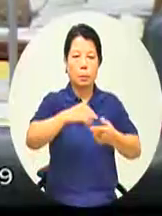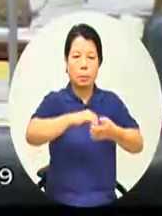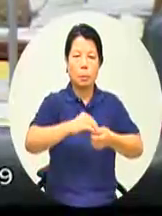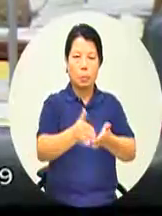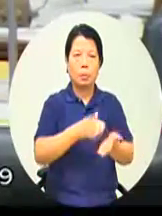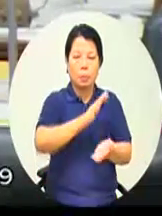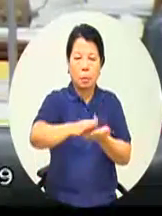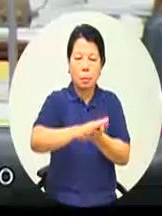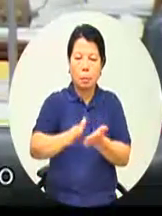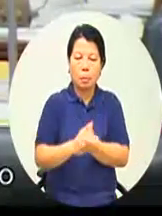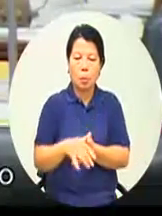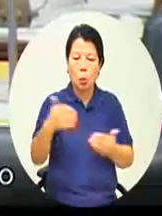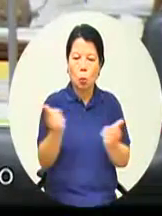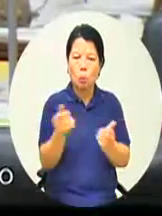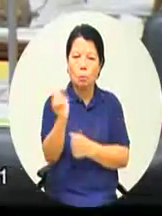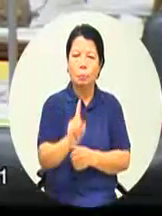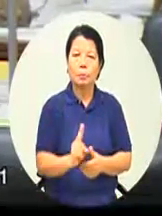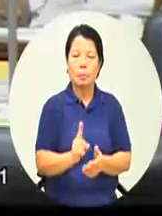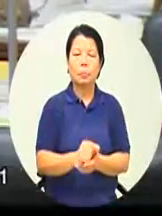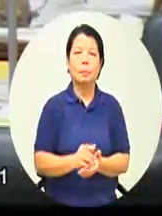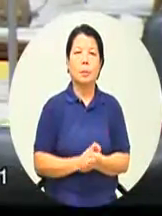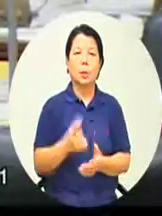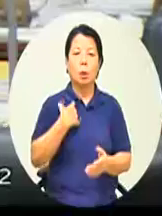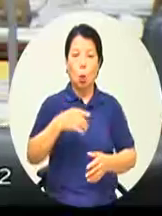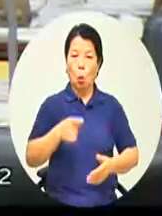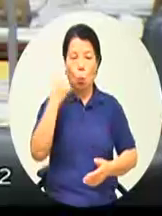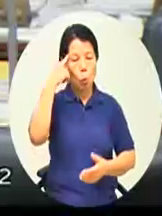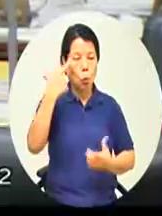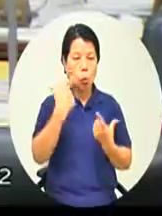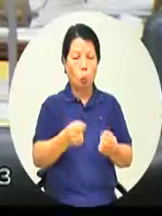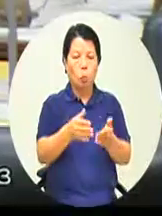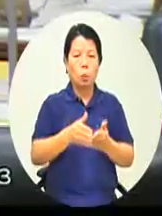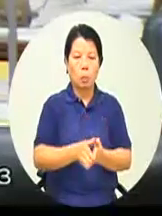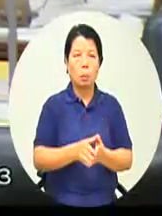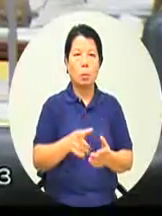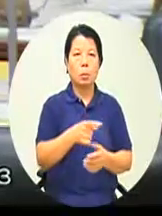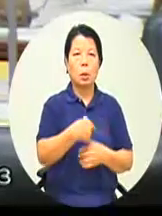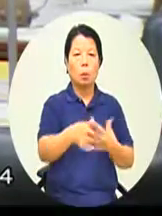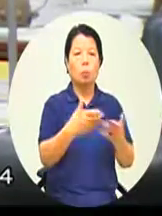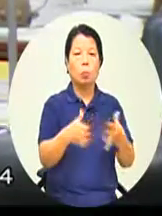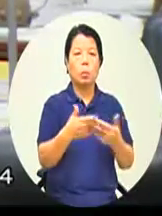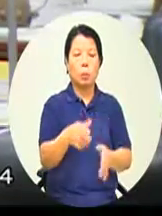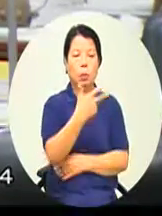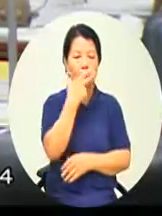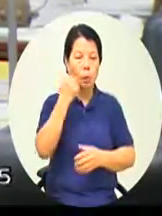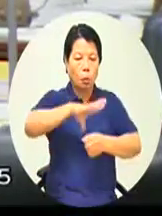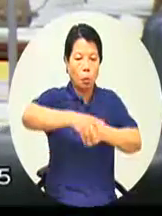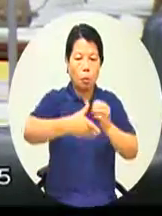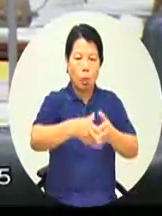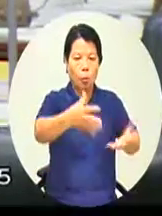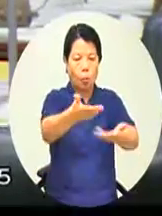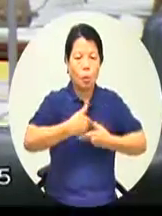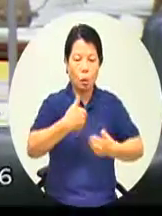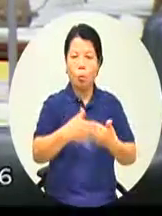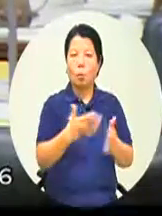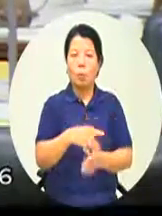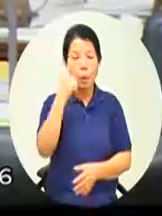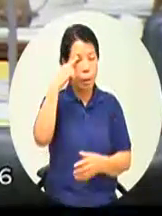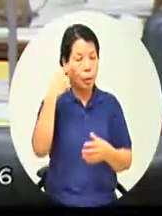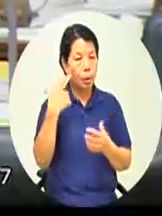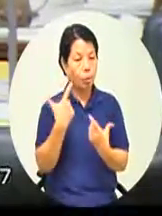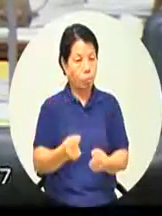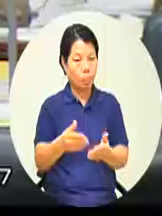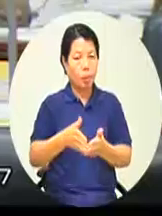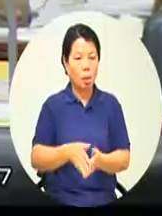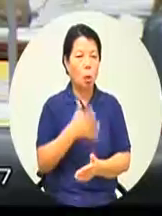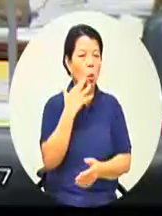的到底是什么问题？如果已经同意要盖的人，其实他不用看懒人包，他其实已经同意了。那不同意的人看了